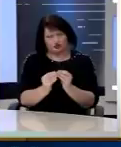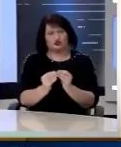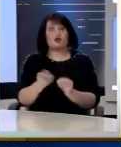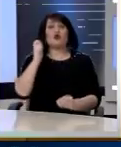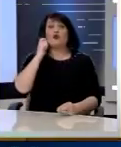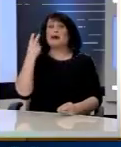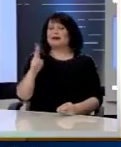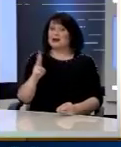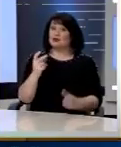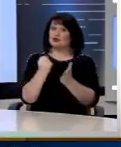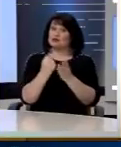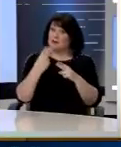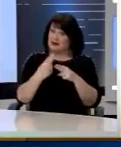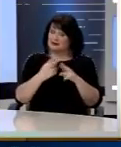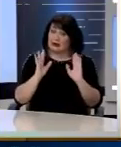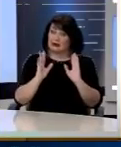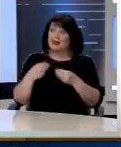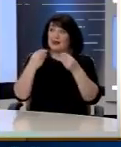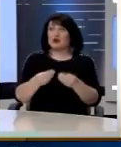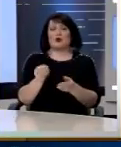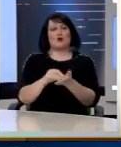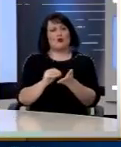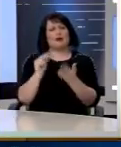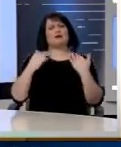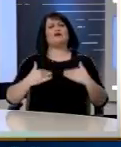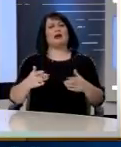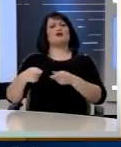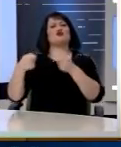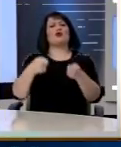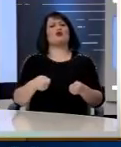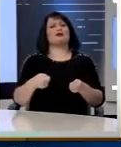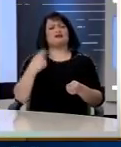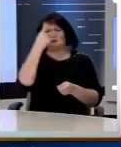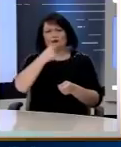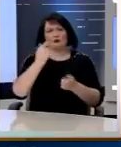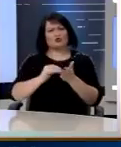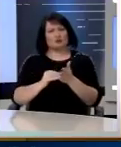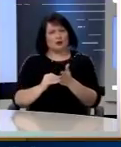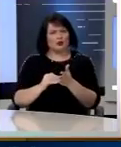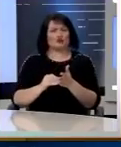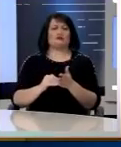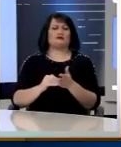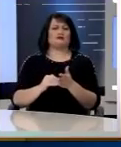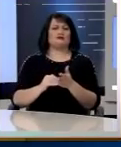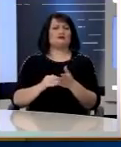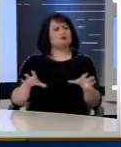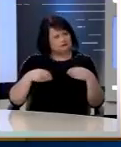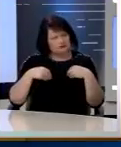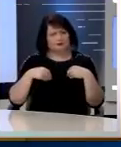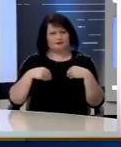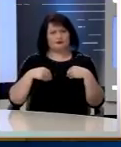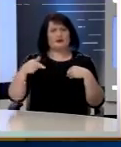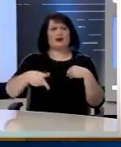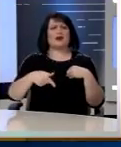ονόματά τους. Καταθέτω στη Βουλή την εξοδότηση προσωπικού την οποία αποδέχεται η